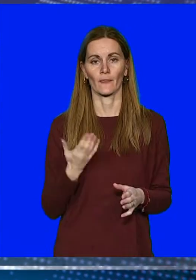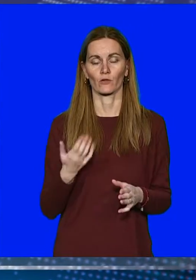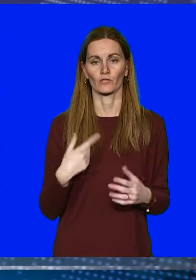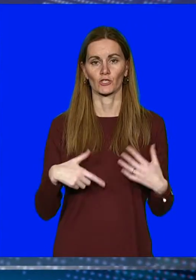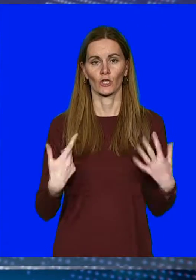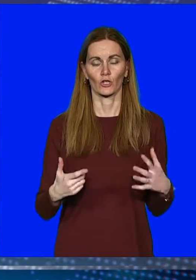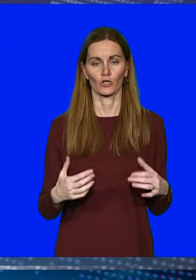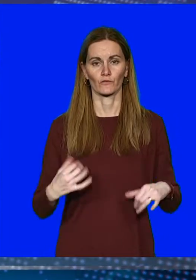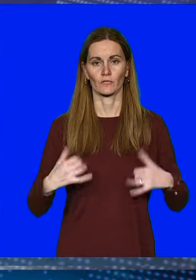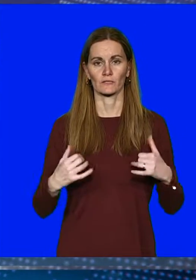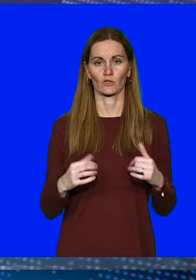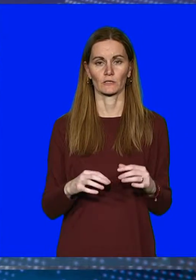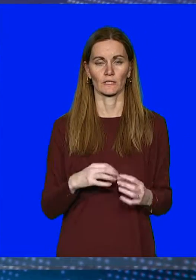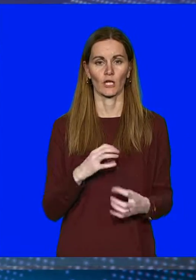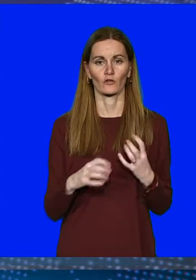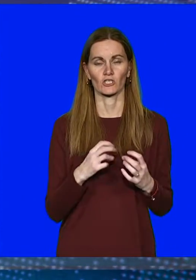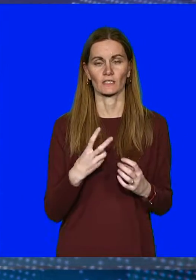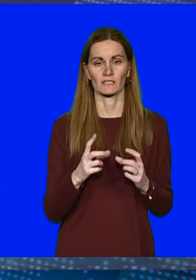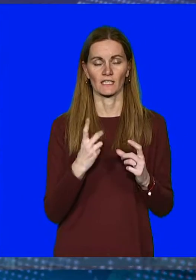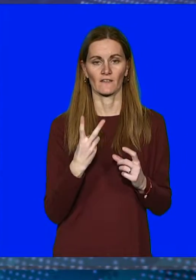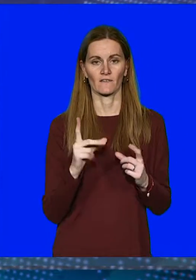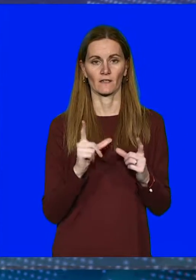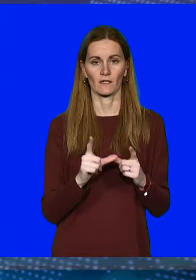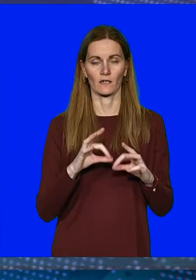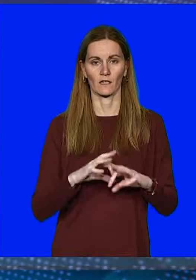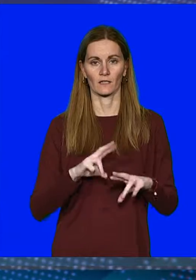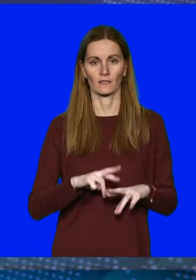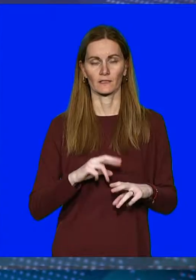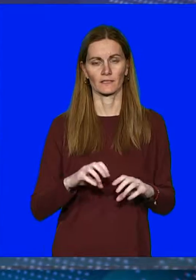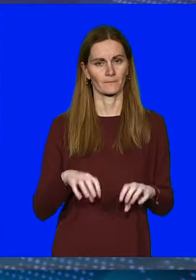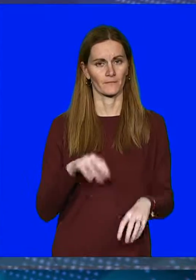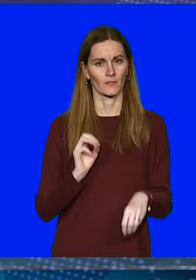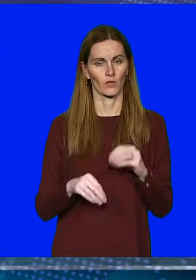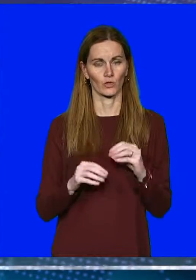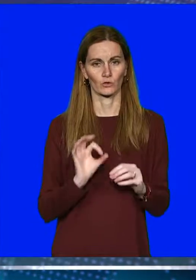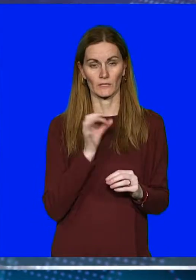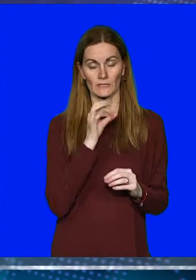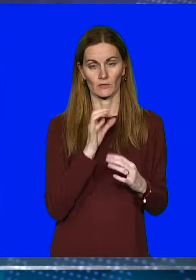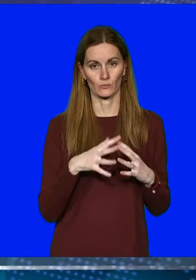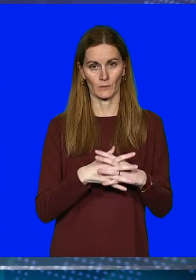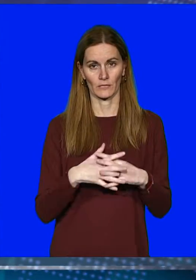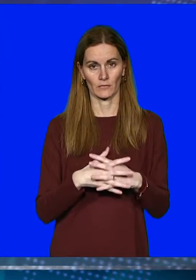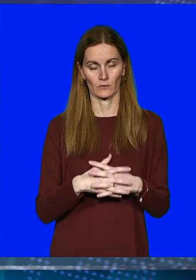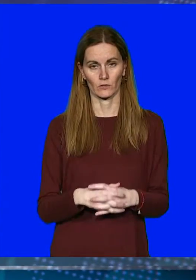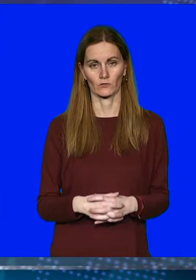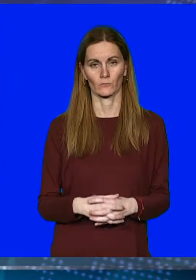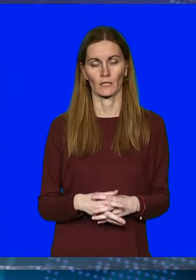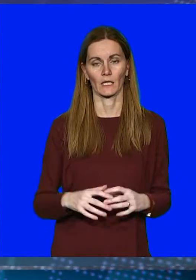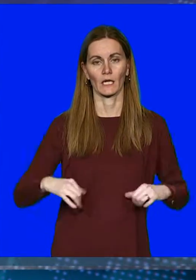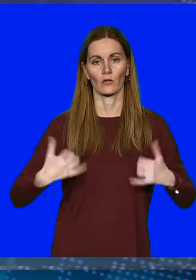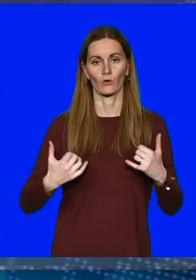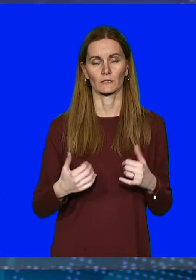će se nakon više od 12 godina održati i sjednica vlade na kojoj će se donijeti značajne odluke za grad i županiju,